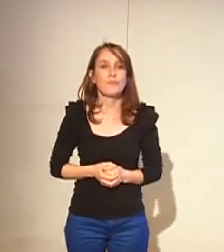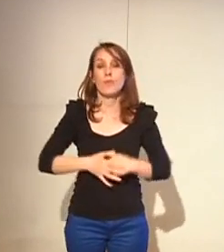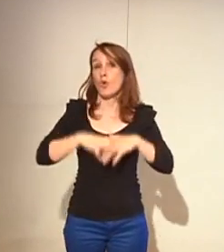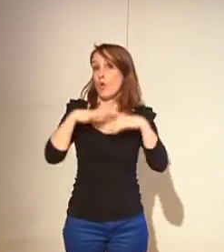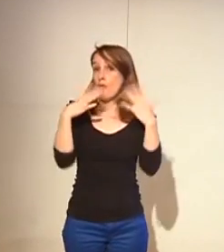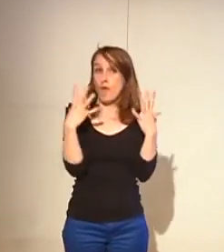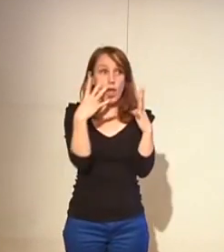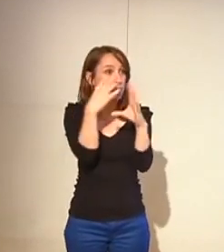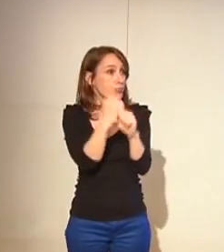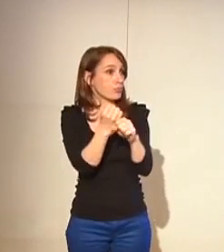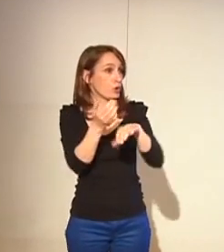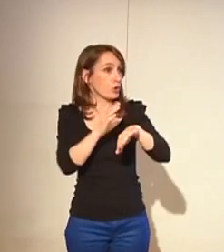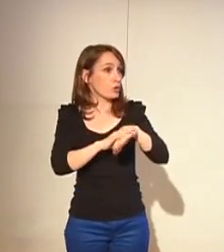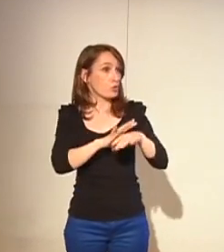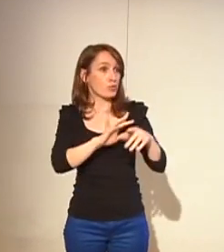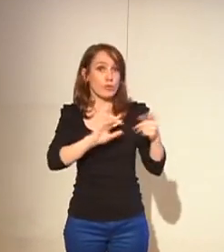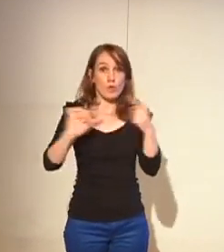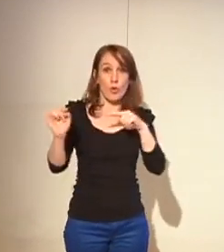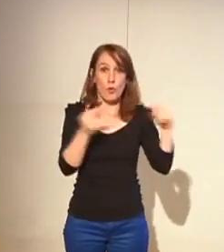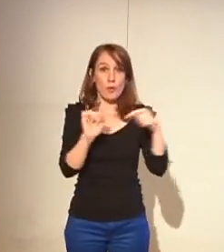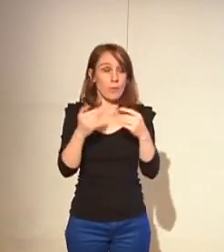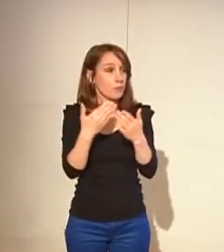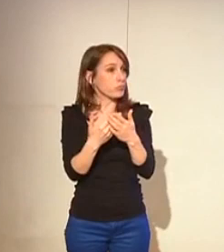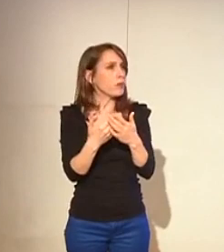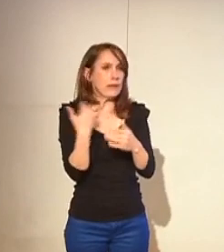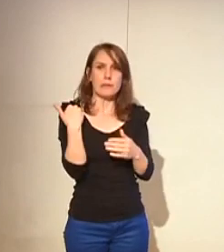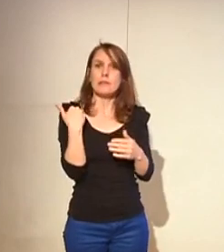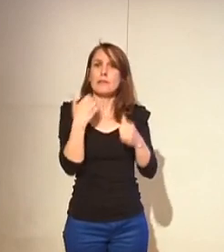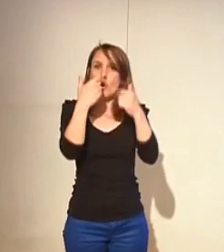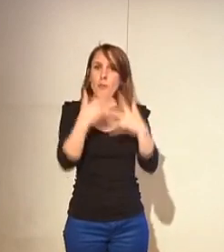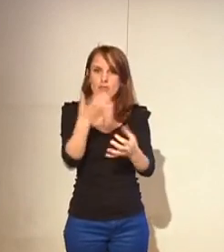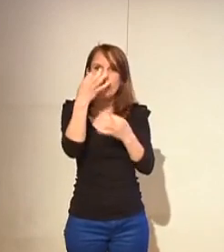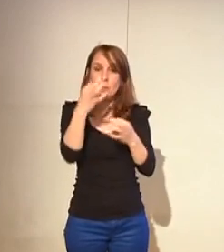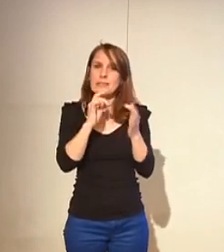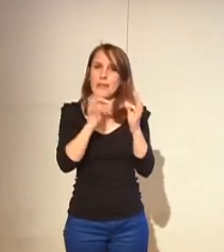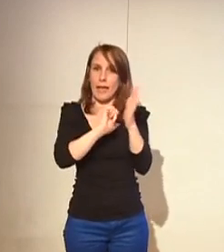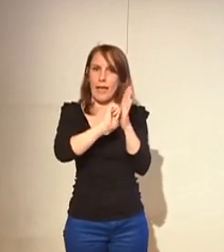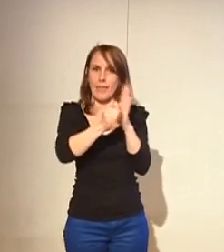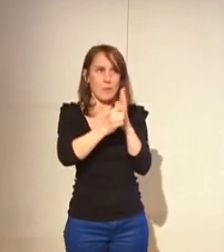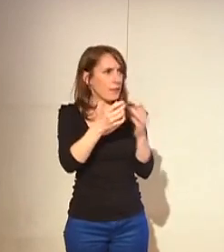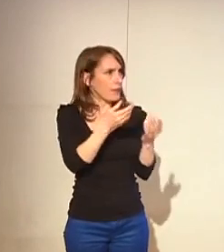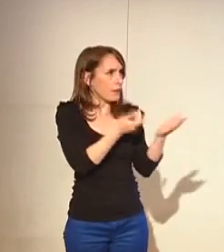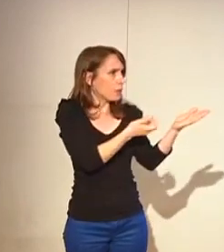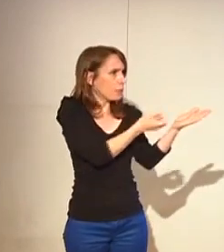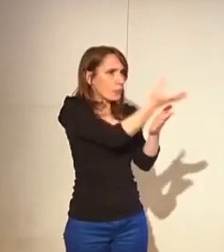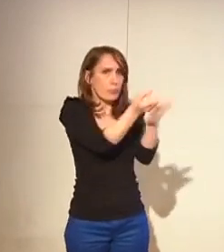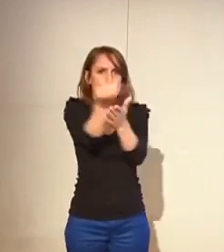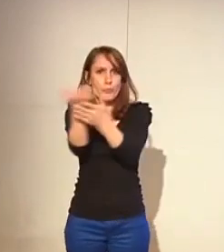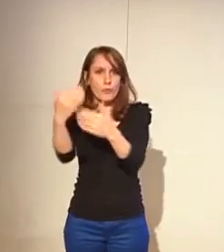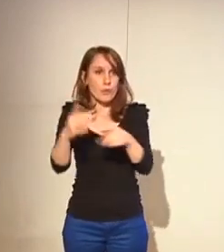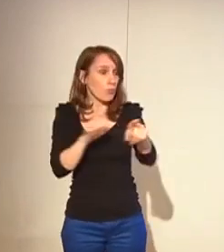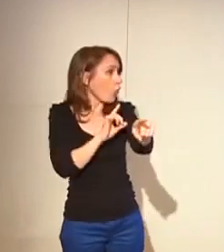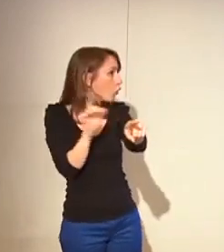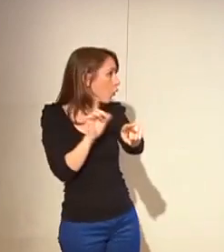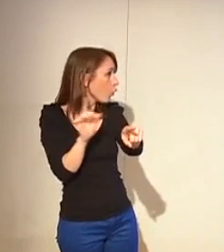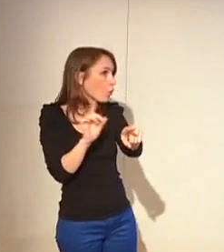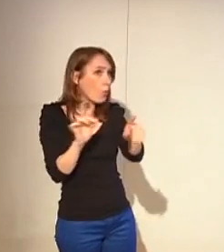ce que je tenais à dire sur cette délibération on vous a donc communiqué les chiffres exacts pour que ça ne reste pas en pourcentage des indemnités de